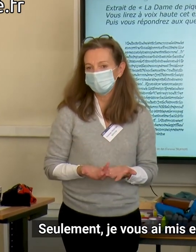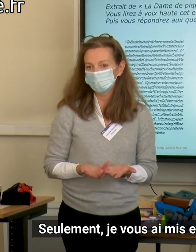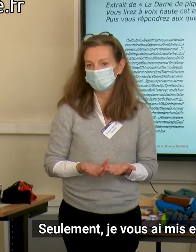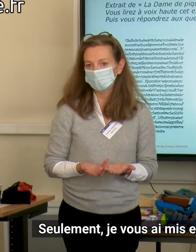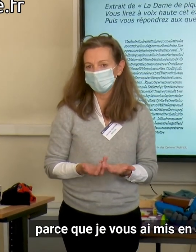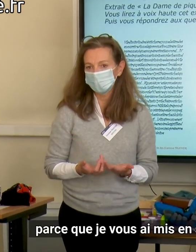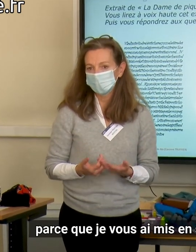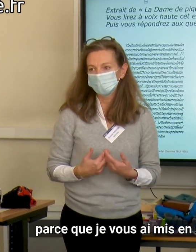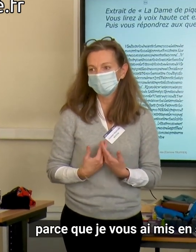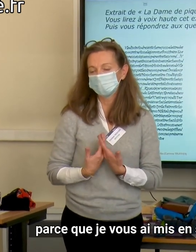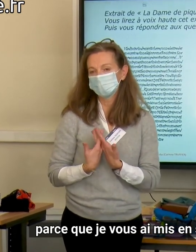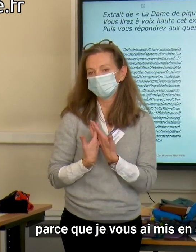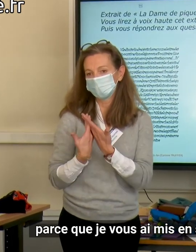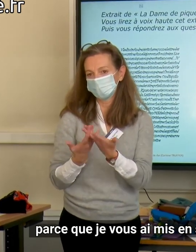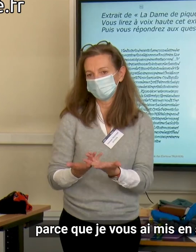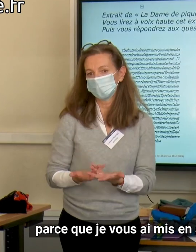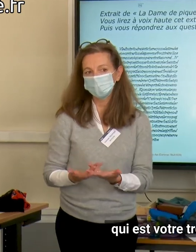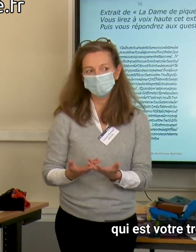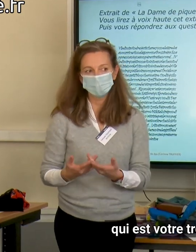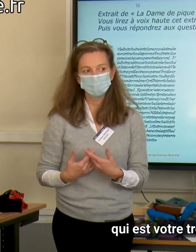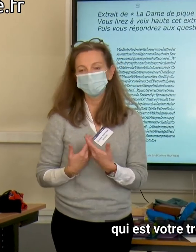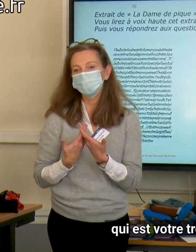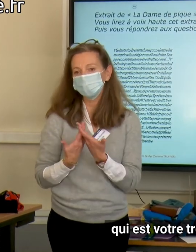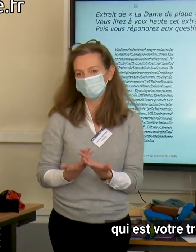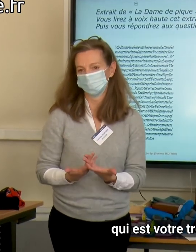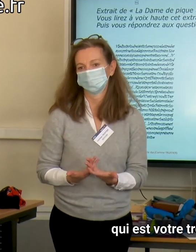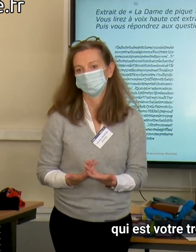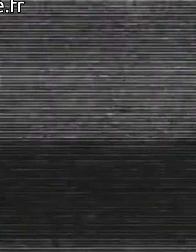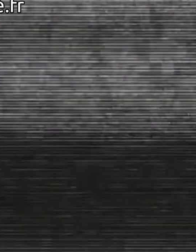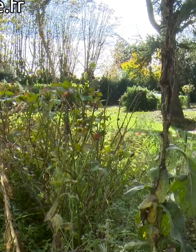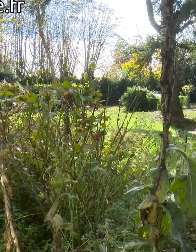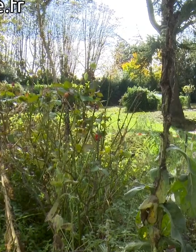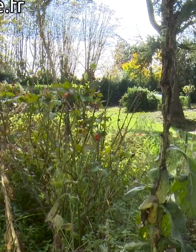mis en situation d'échec, parce que je vous ai mis en situation de lecture, qui est votre trouble.